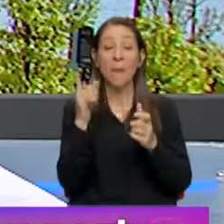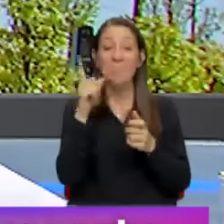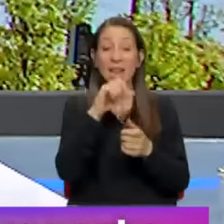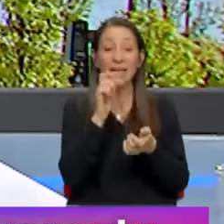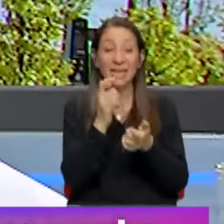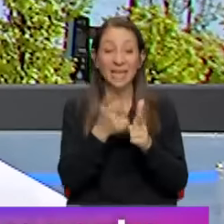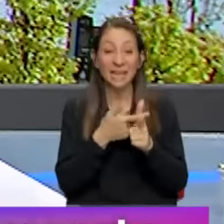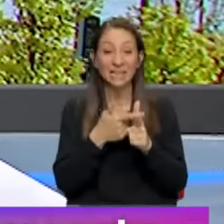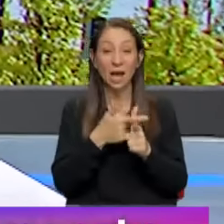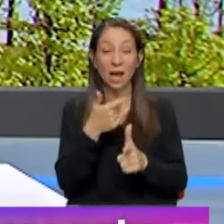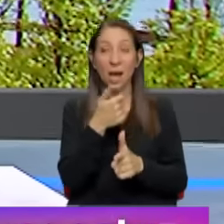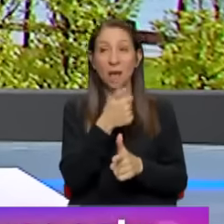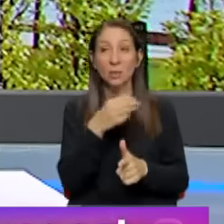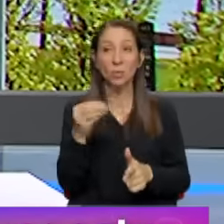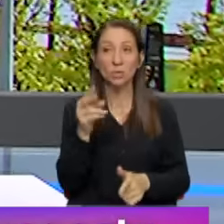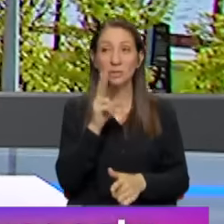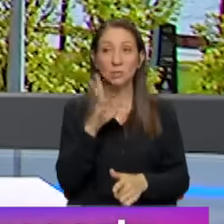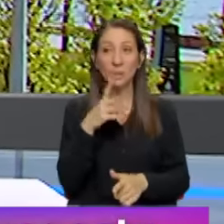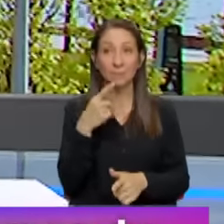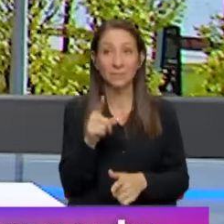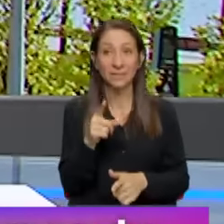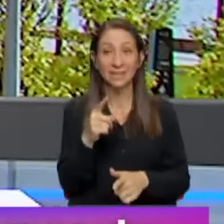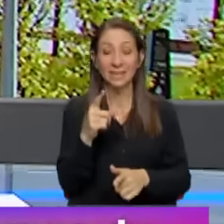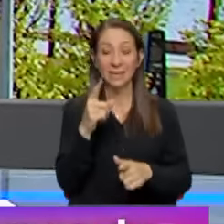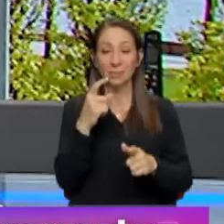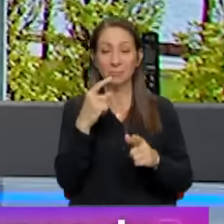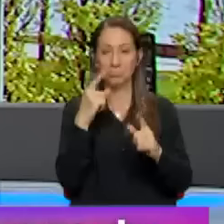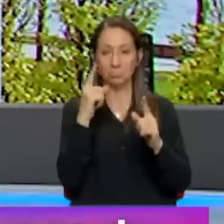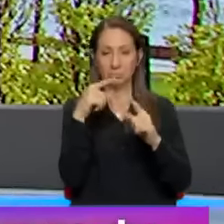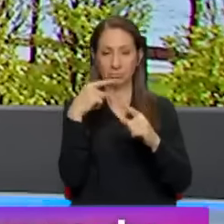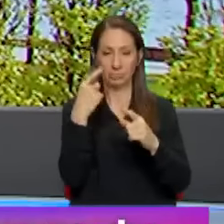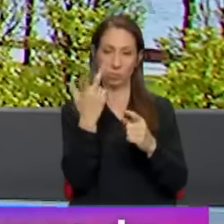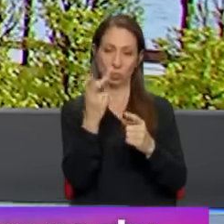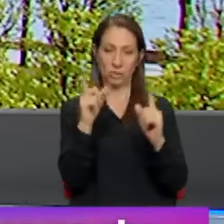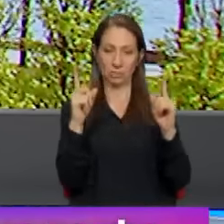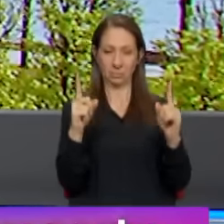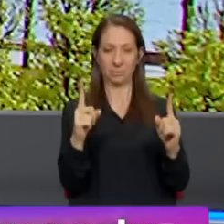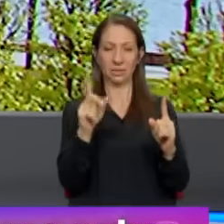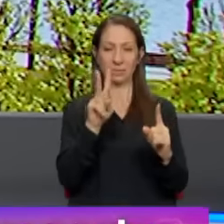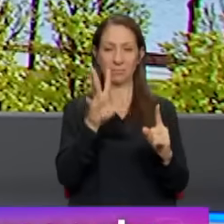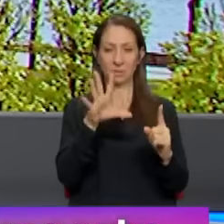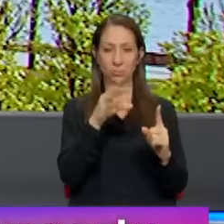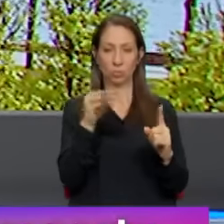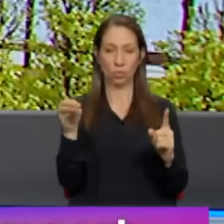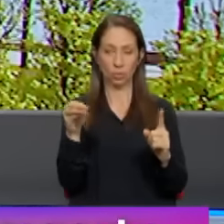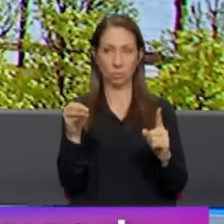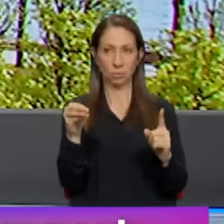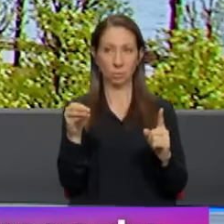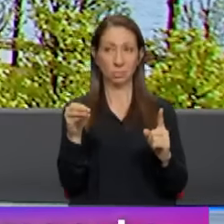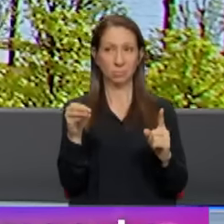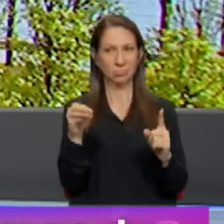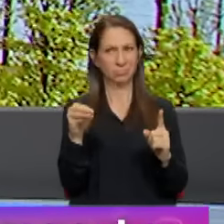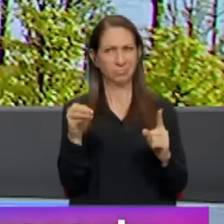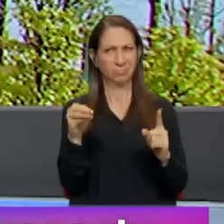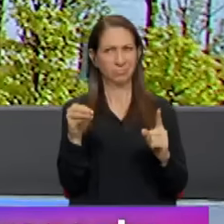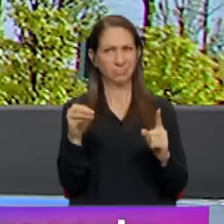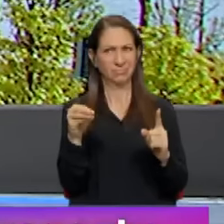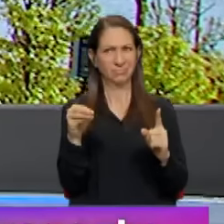kirası 6 milyon 250 bin, sezonluk kirası 25 milyon lira.